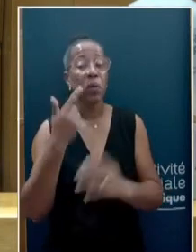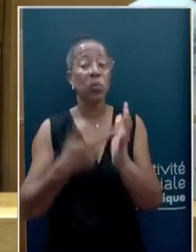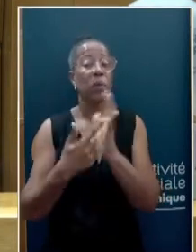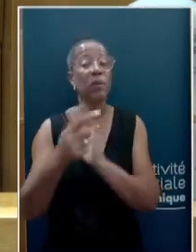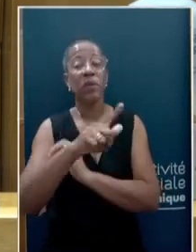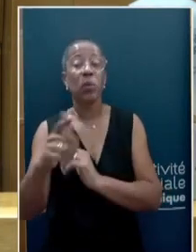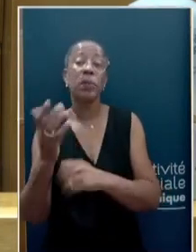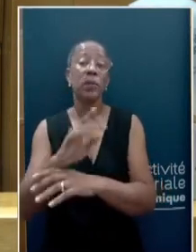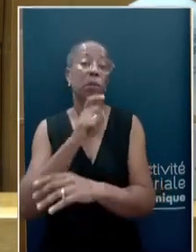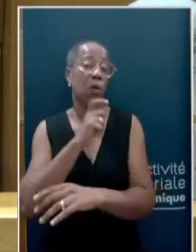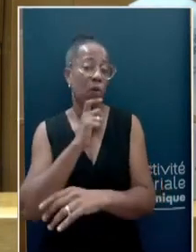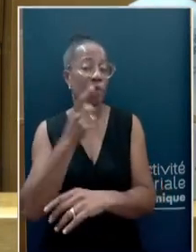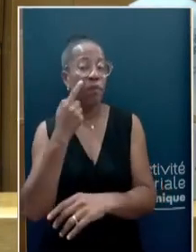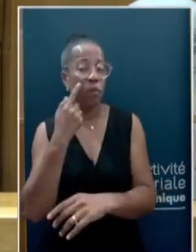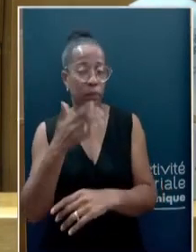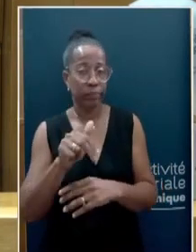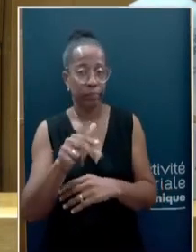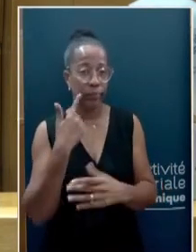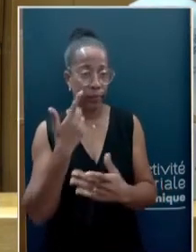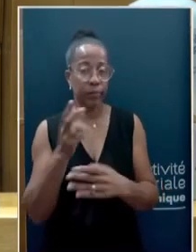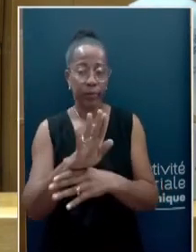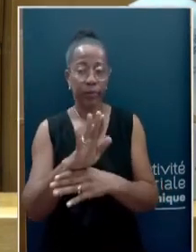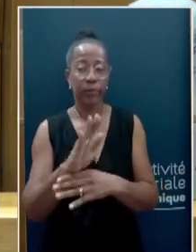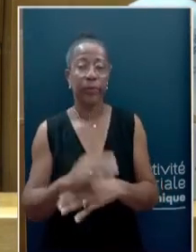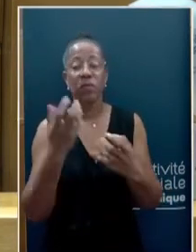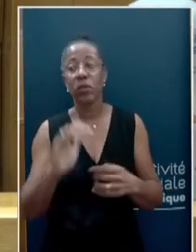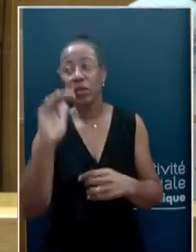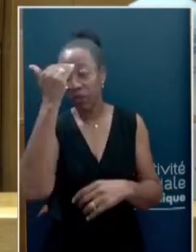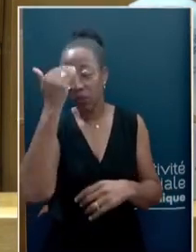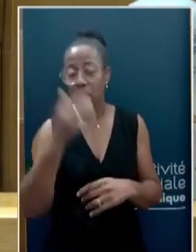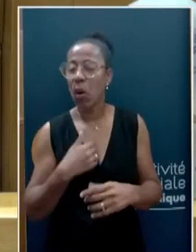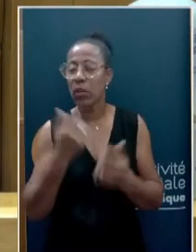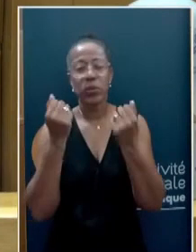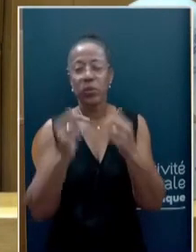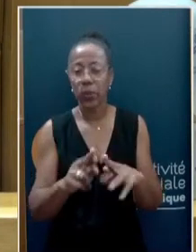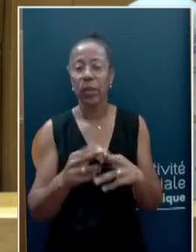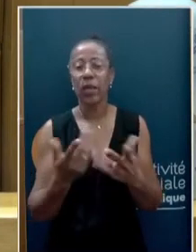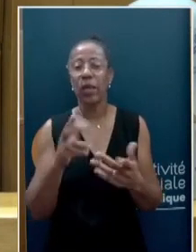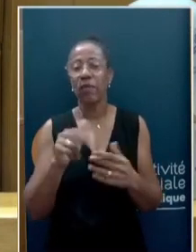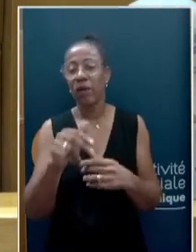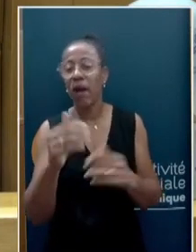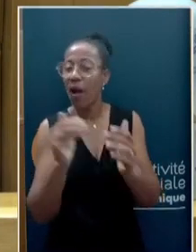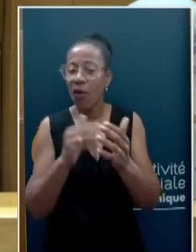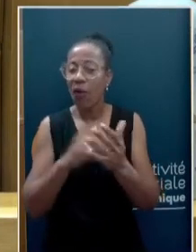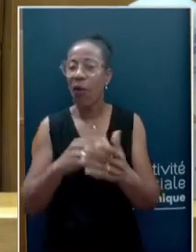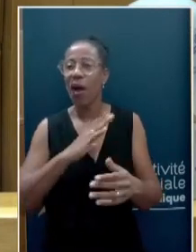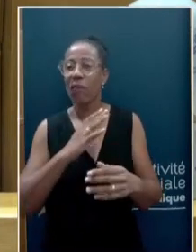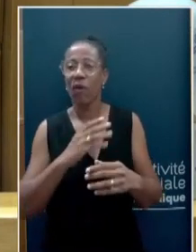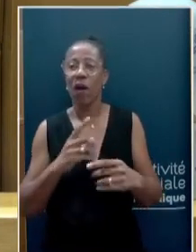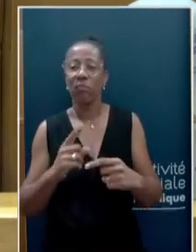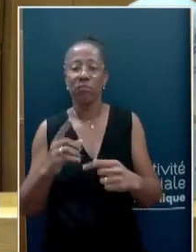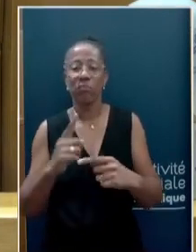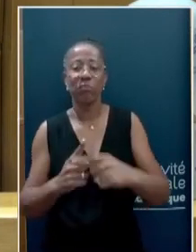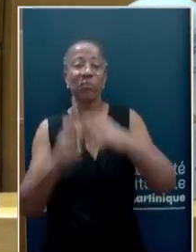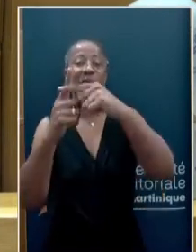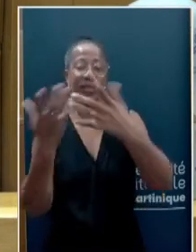encore présenté. Bien, je veux savoir, je suis persuadé qu'il va encore se terminer en excédent. Parce que les pronostics que vous avez